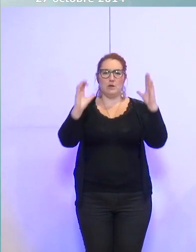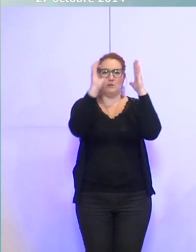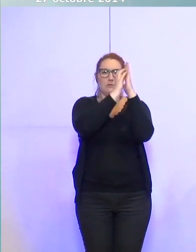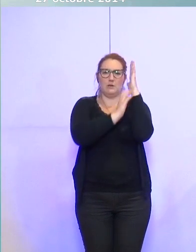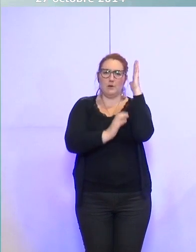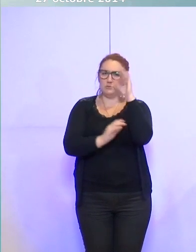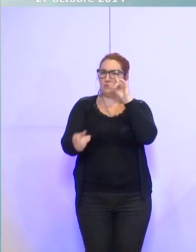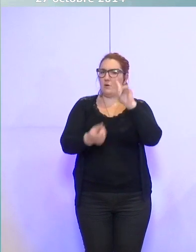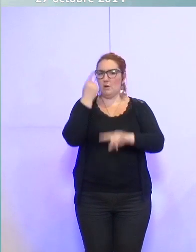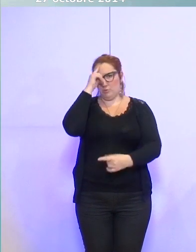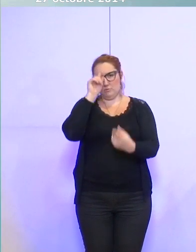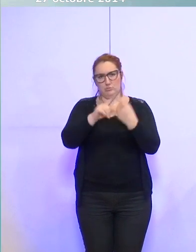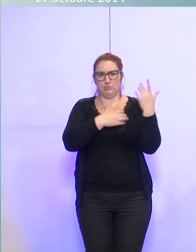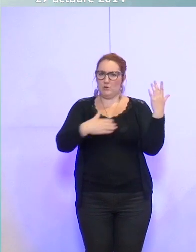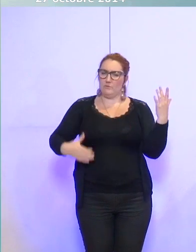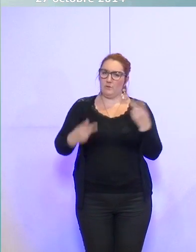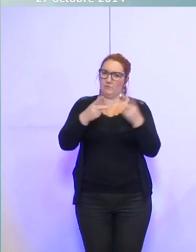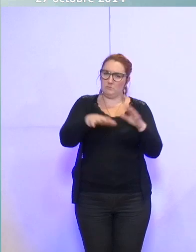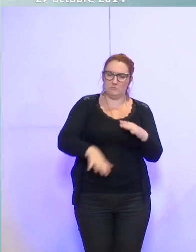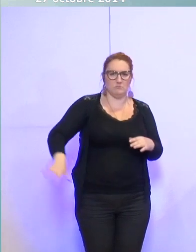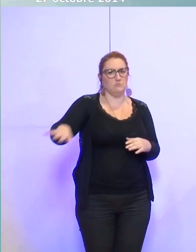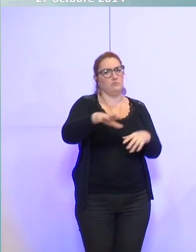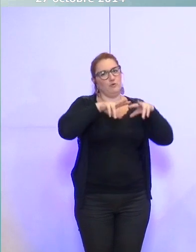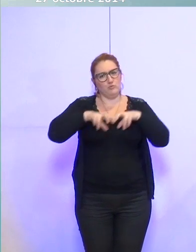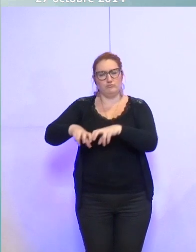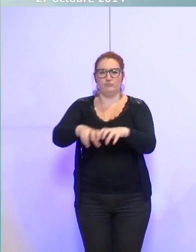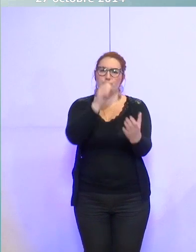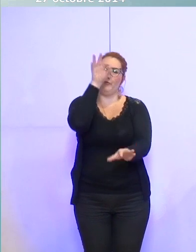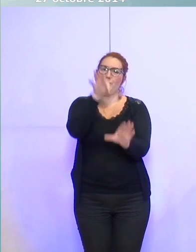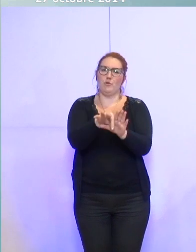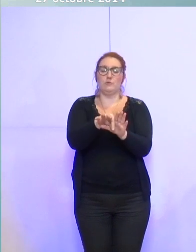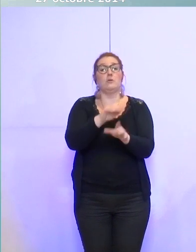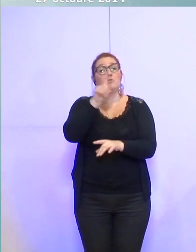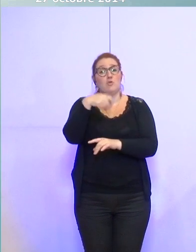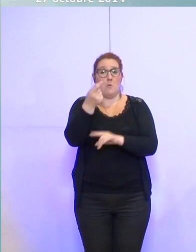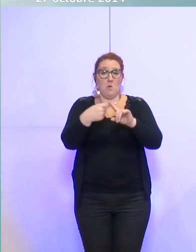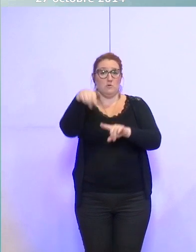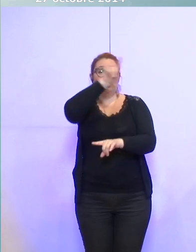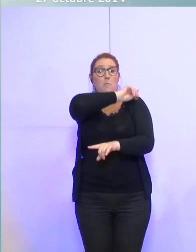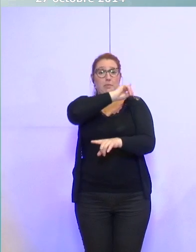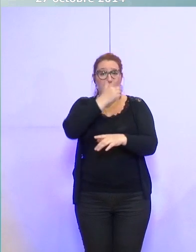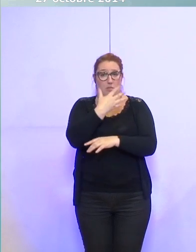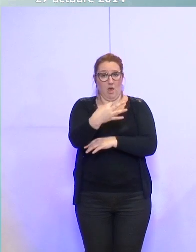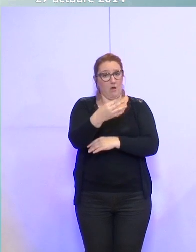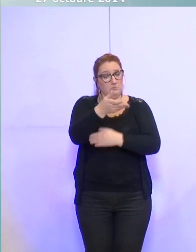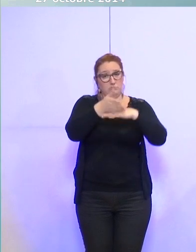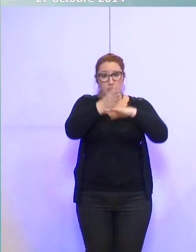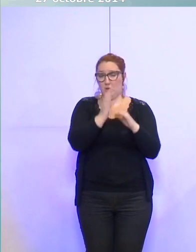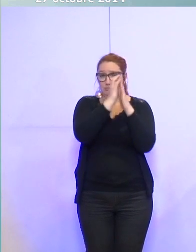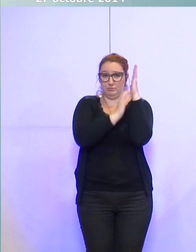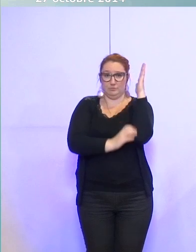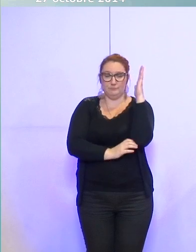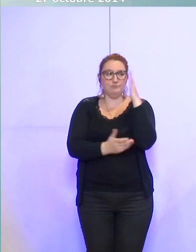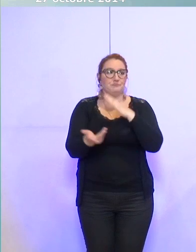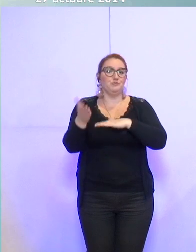ville, qui étaient à l'ordre du jour la semaine passée, avant que les événements que nous connaissons tous viennent abréger le